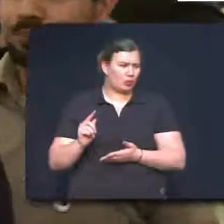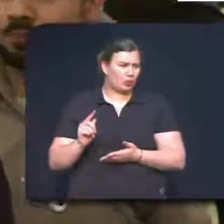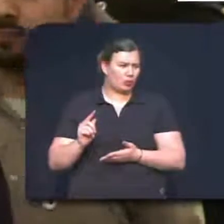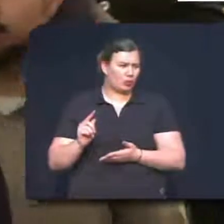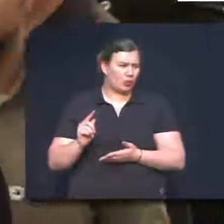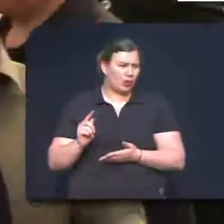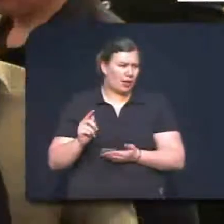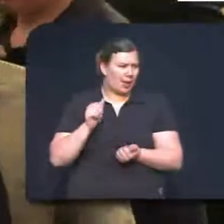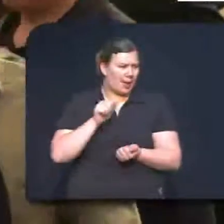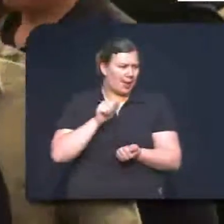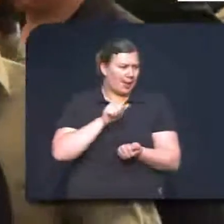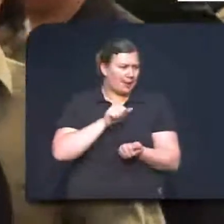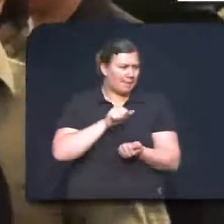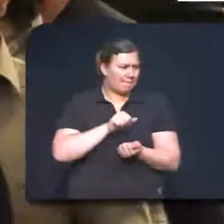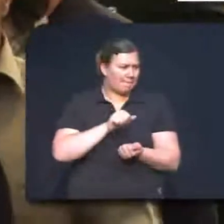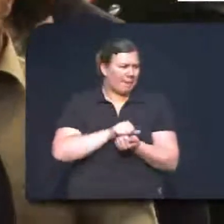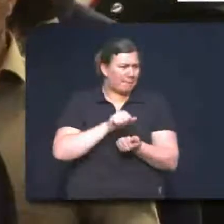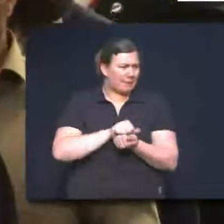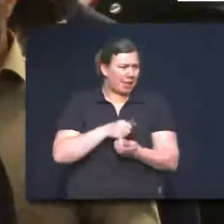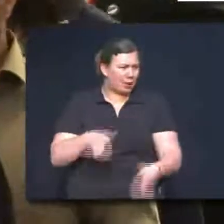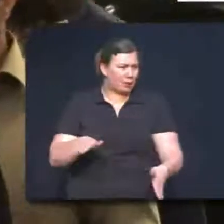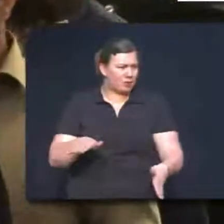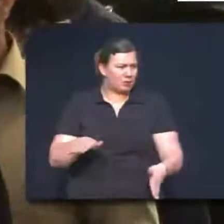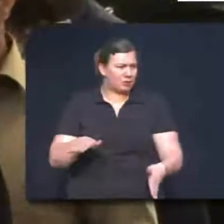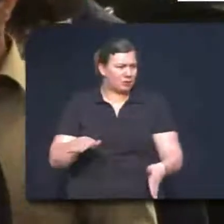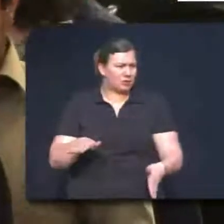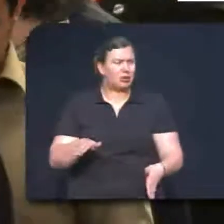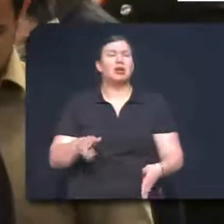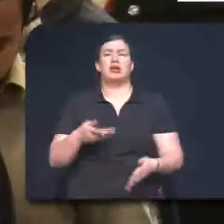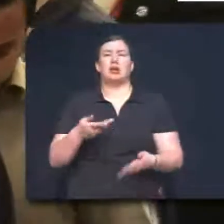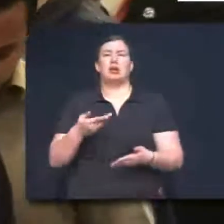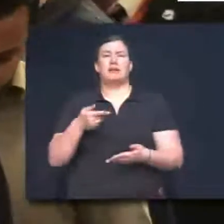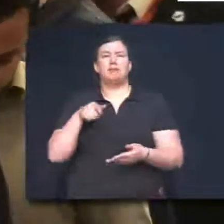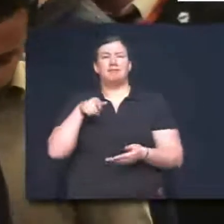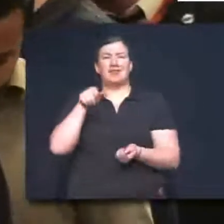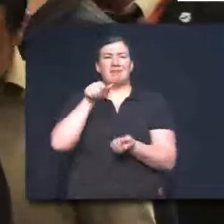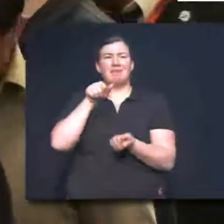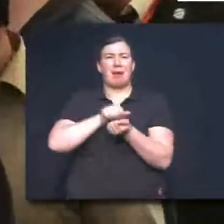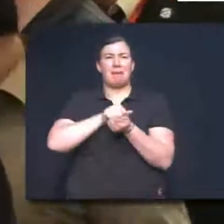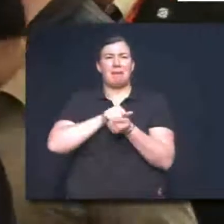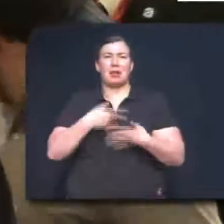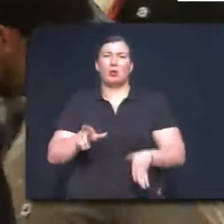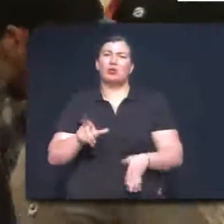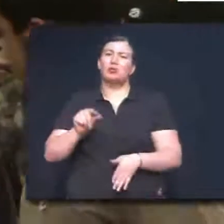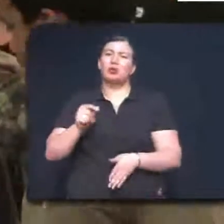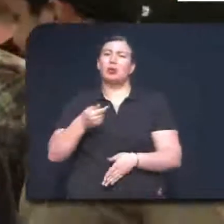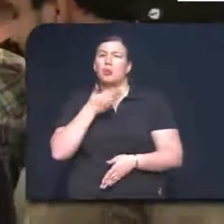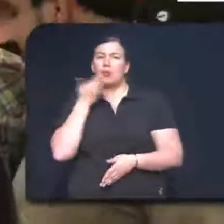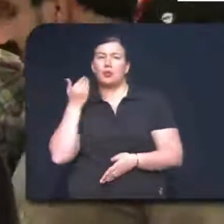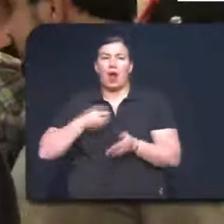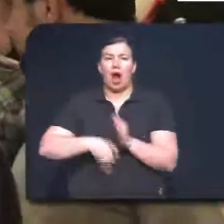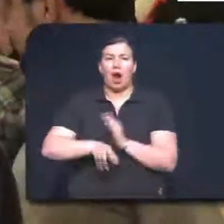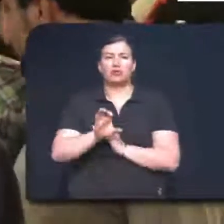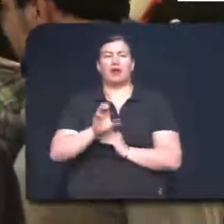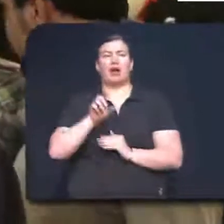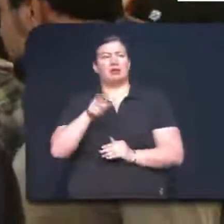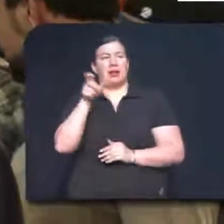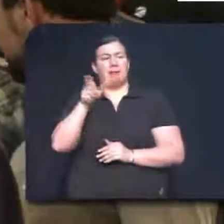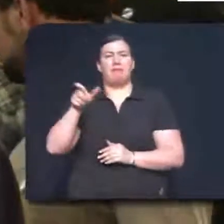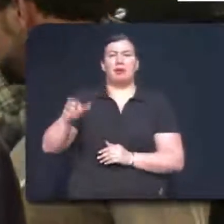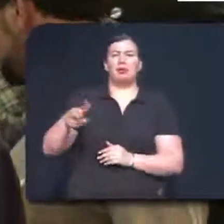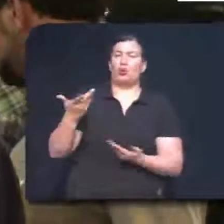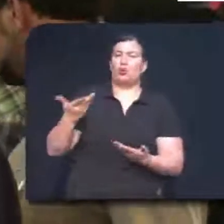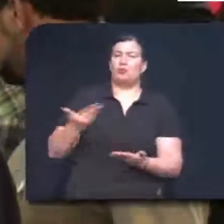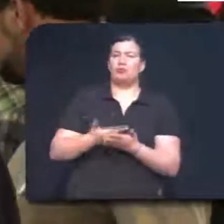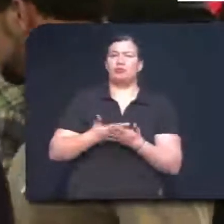papierlos in Deutschland aufhalten wir haben die doppelte Staatsbürgerschaft drin was ich sehr fortschrittlich finde wir haben Diversität